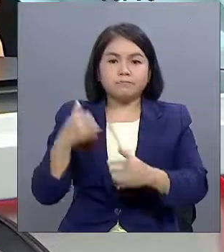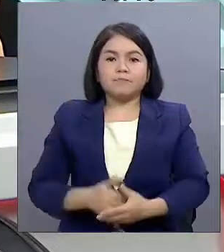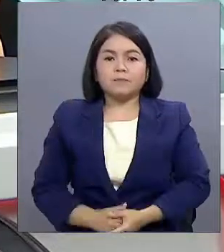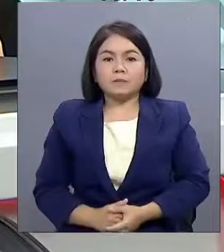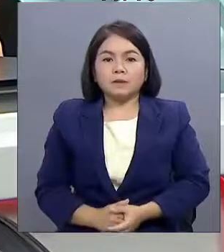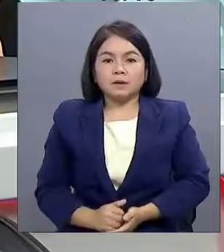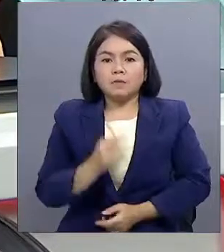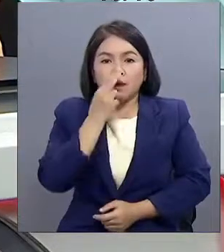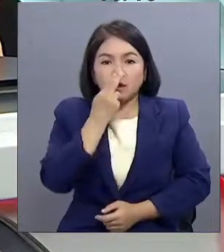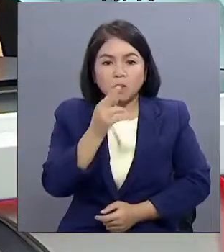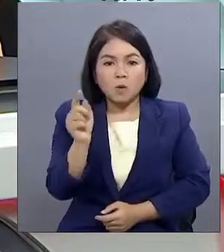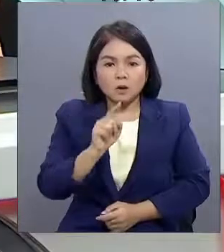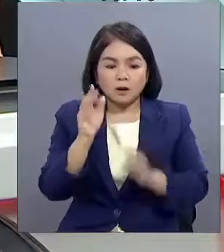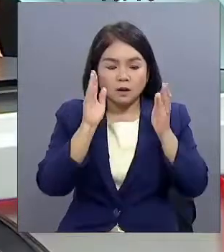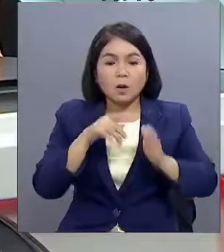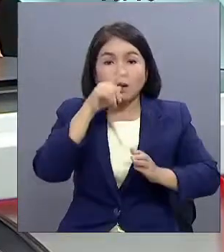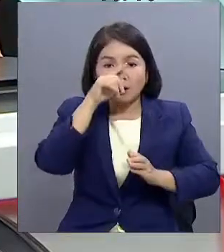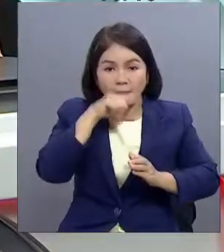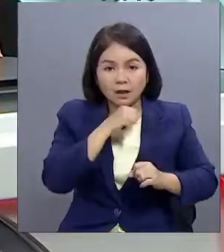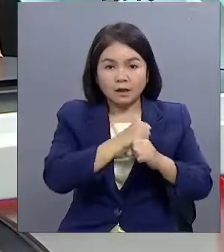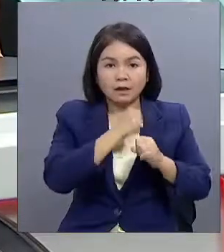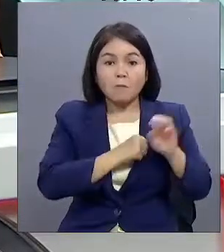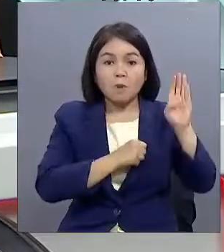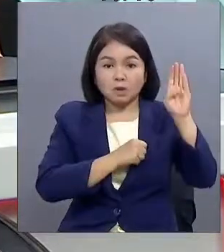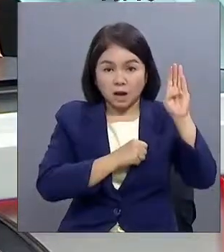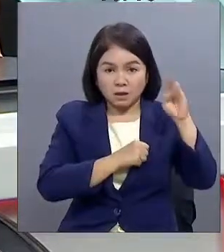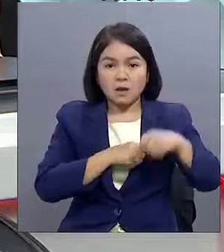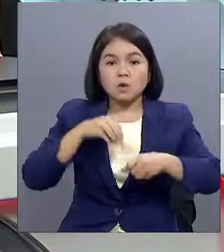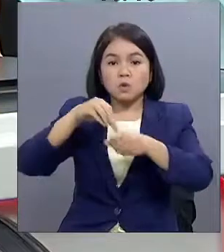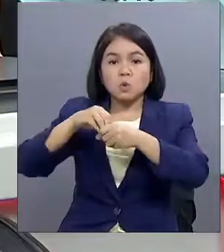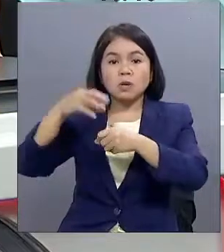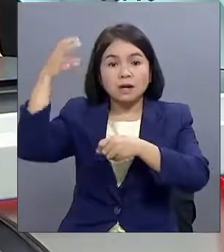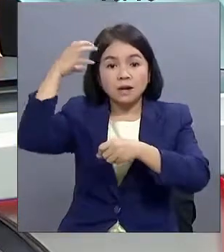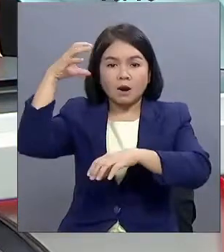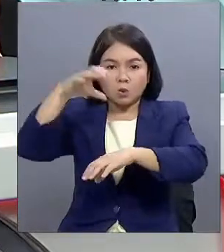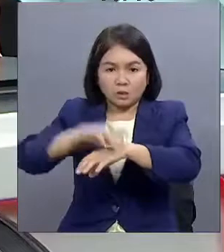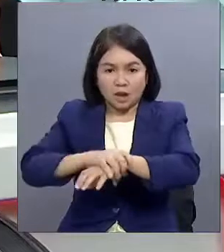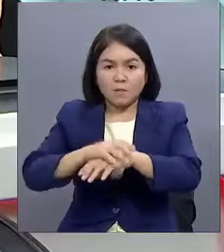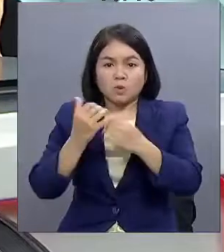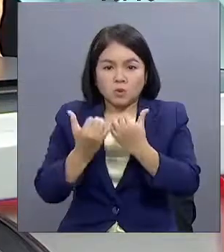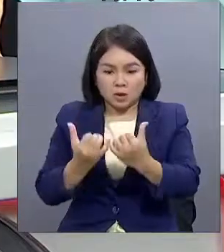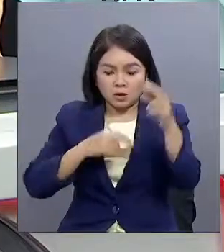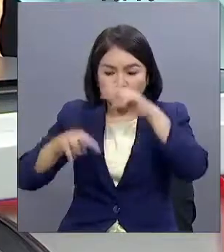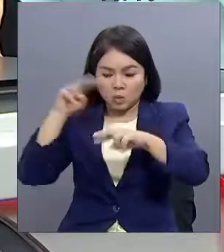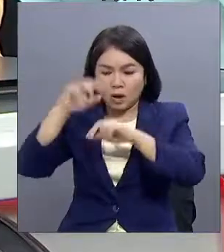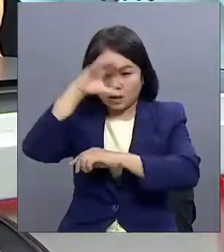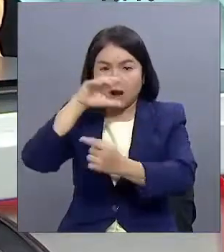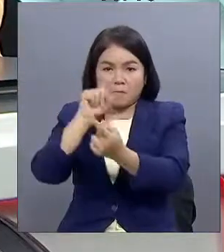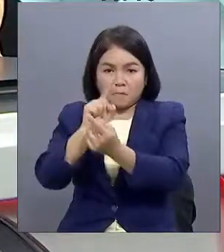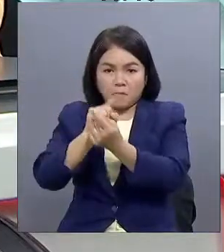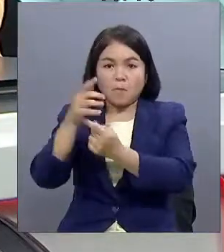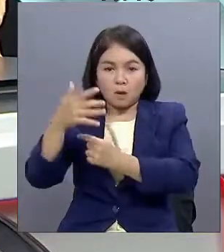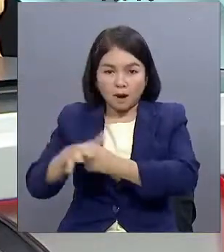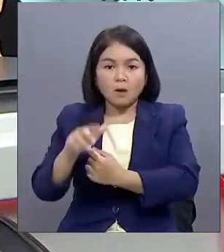เหตุการณ์ที่นักธุรกิจชาวไทยถูกจับตัวเรียกค่าไถ่ในประเทศลาวล่าสุดนั้นตัวนักธุรกิจก็ปลอดภัยดีแล้วนะคะแล้วก็ได้พบกับห